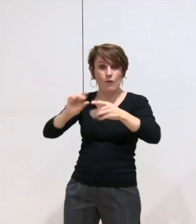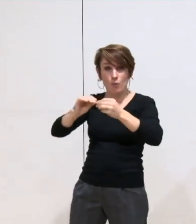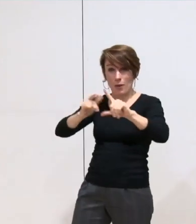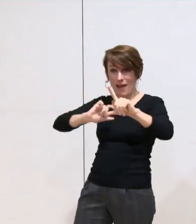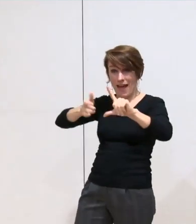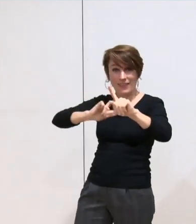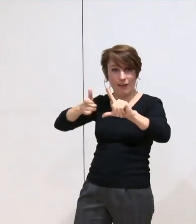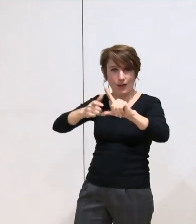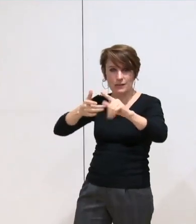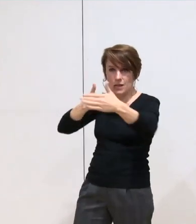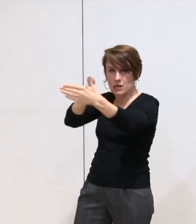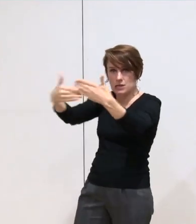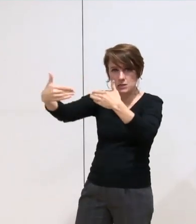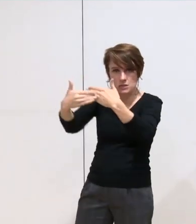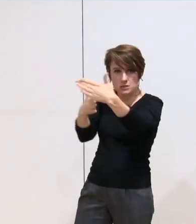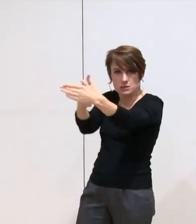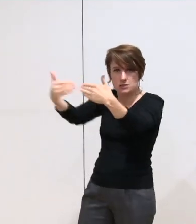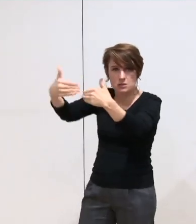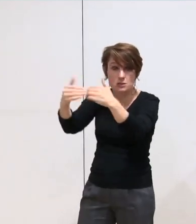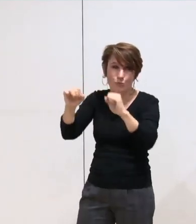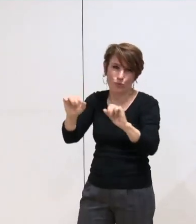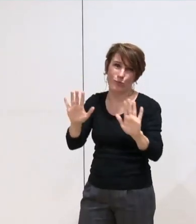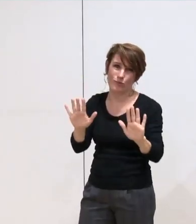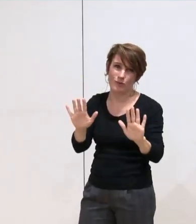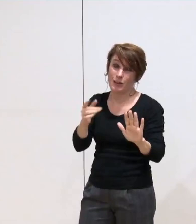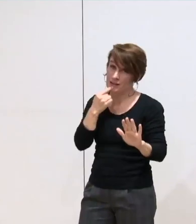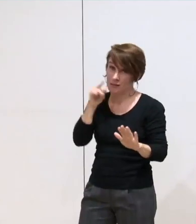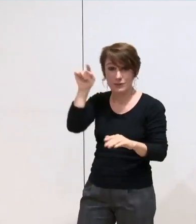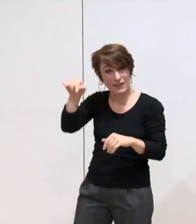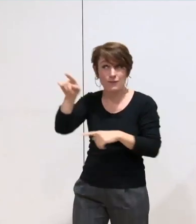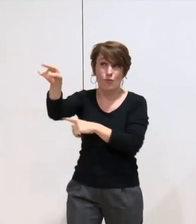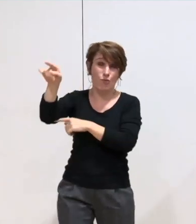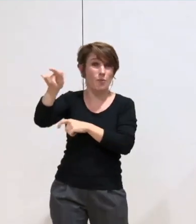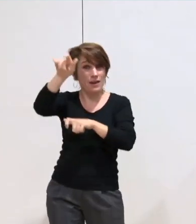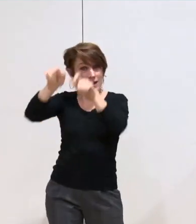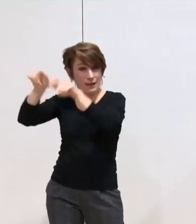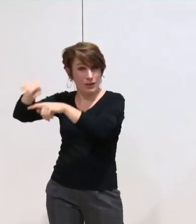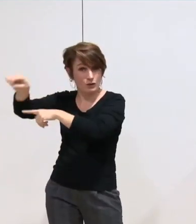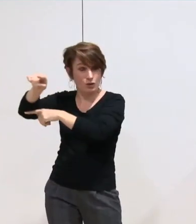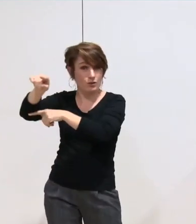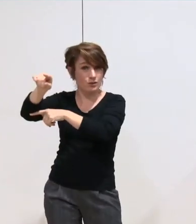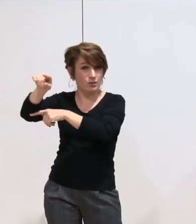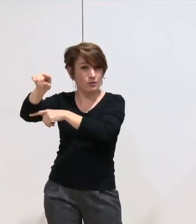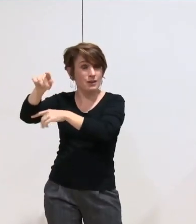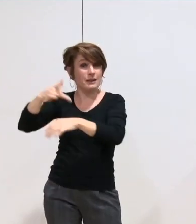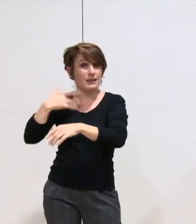toujours parfaites entre les deux systèmes. Il faut que ceux qui utilisent les logiciels propriétaires acceptent de passer par le tronc